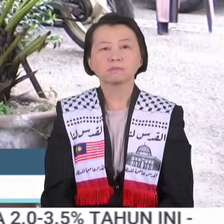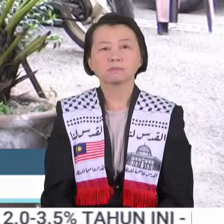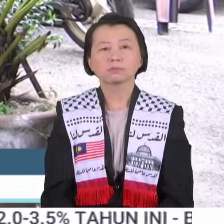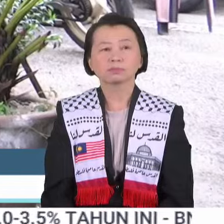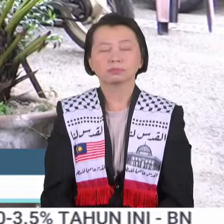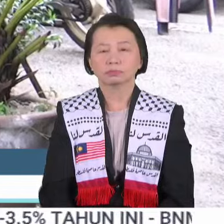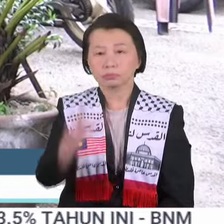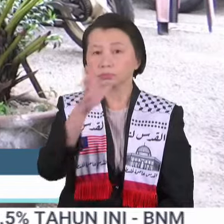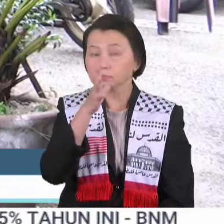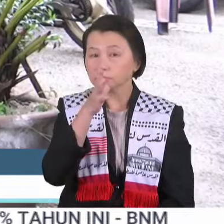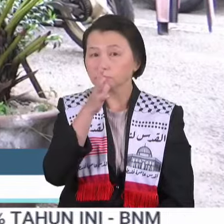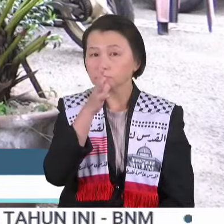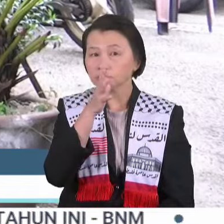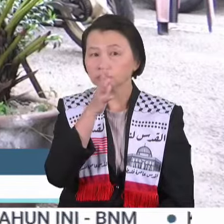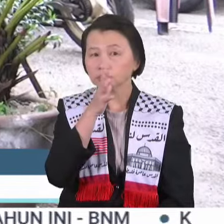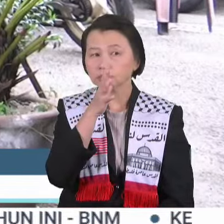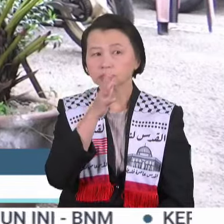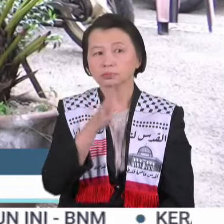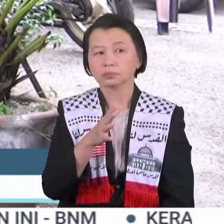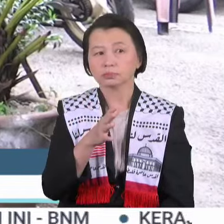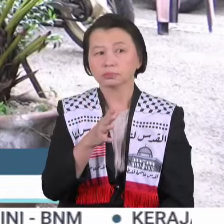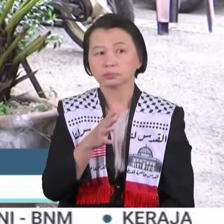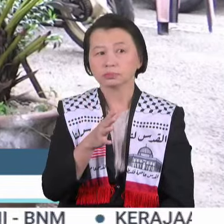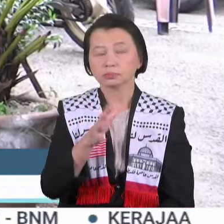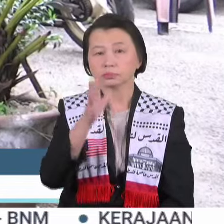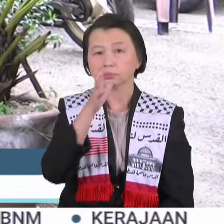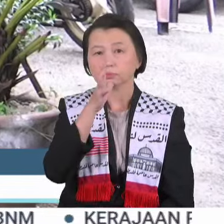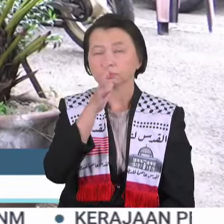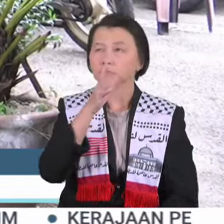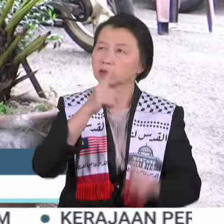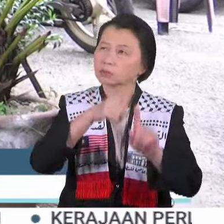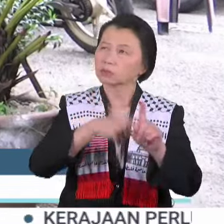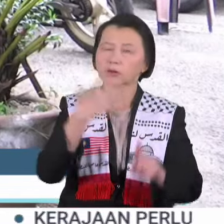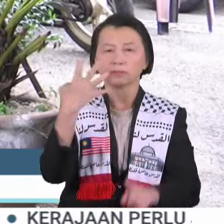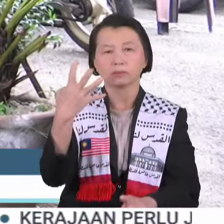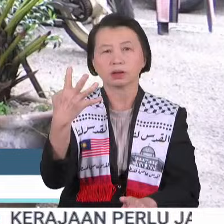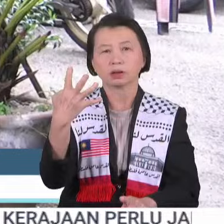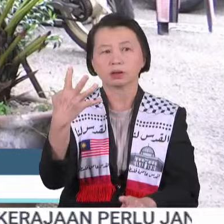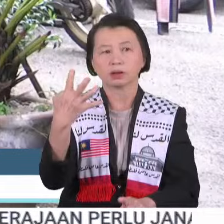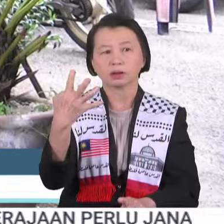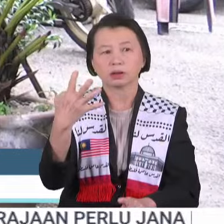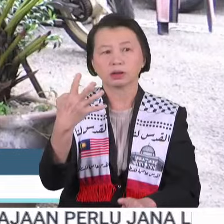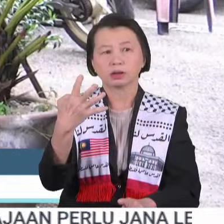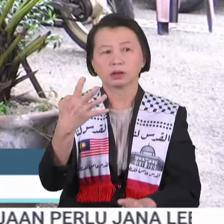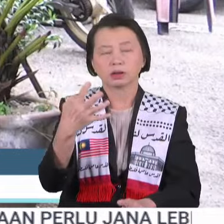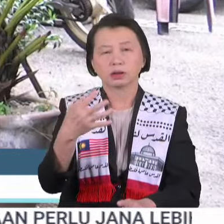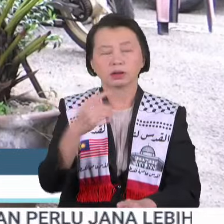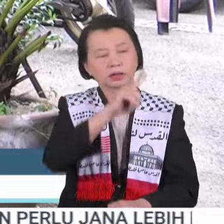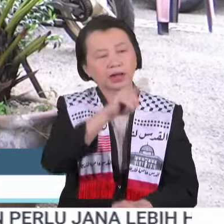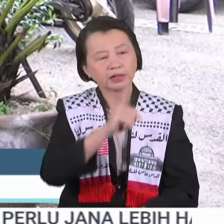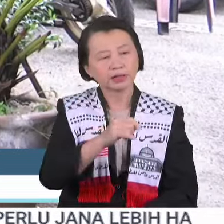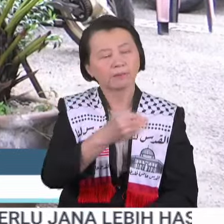Tanya mak dia, jadi mak dia. Dari mak dia bulan 4. Paper mak makan apa?